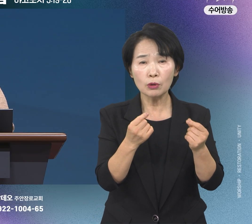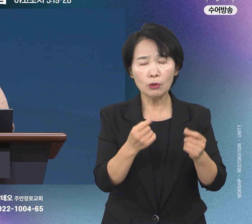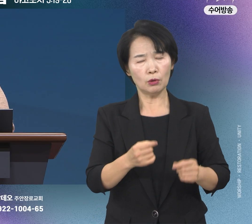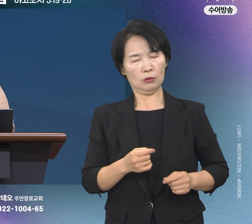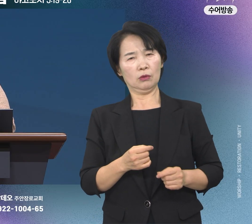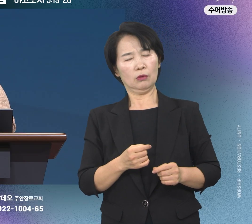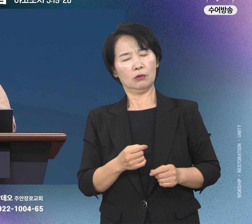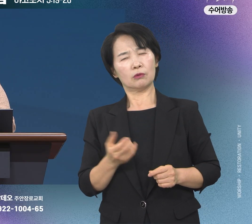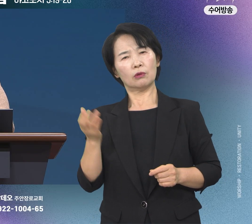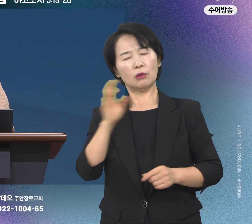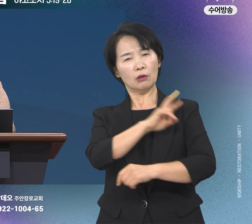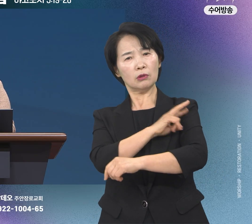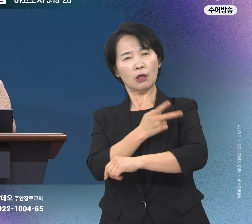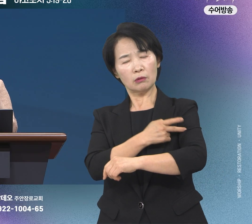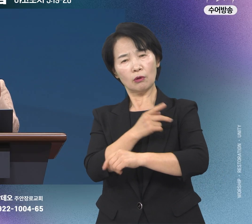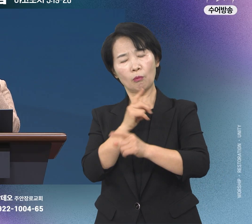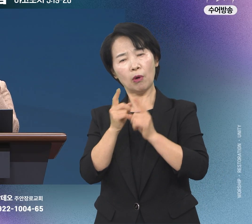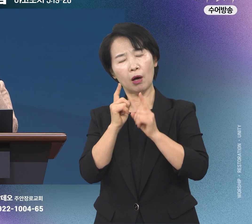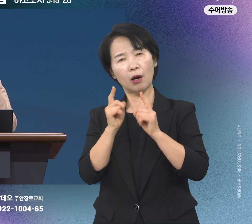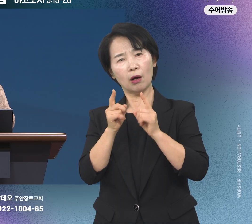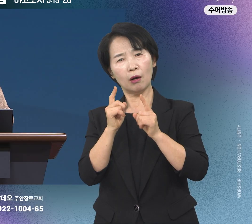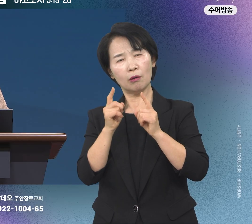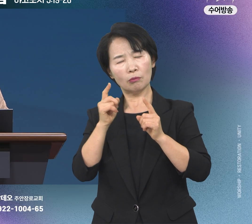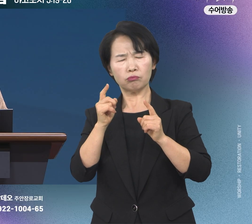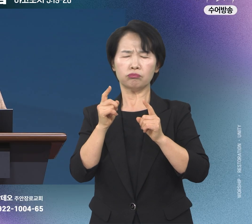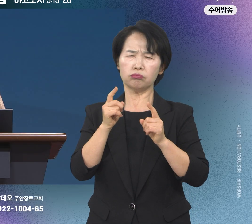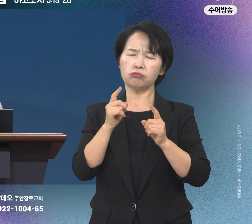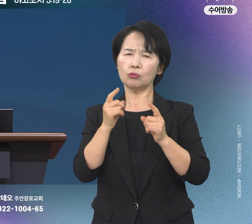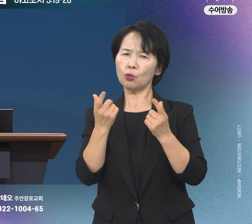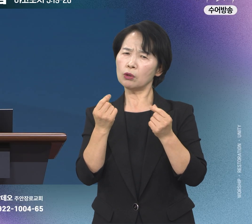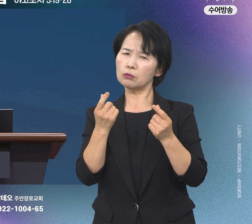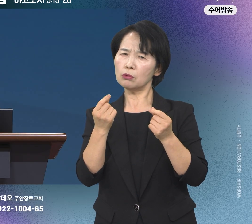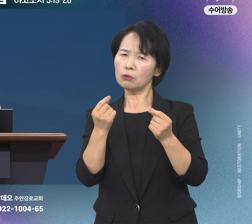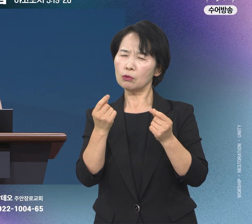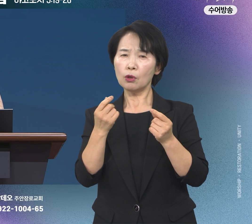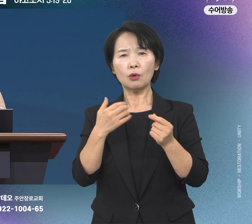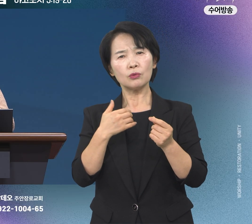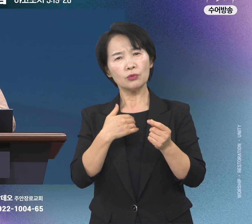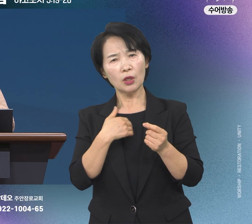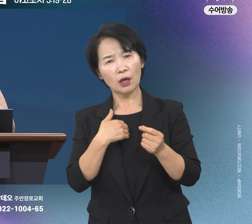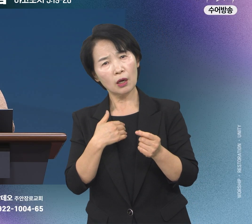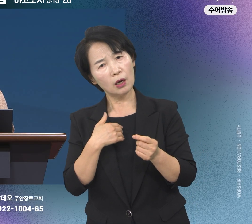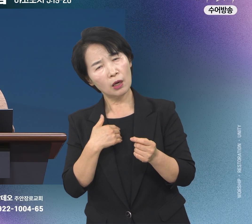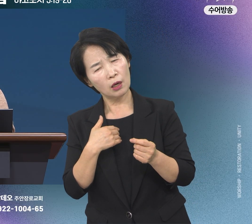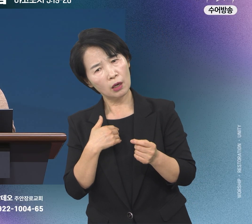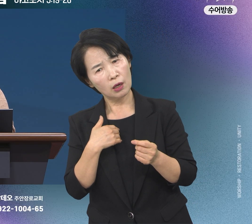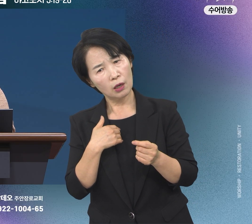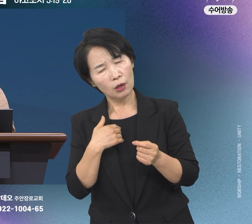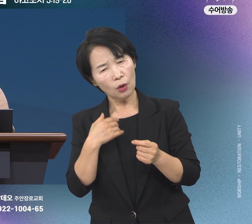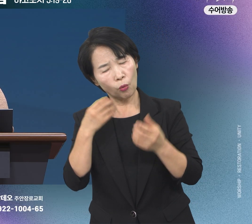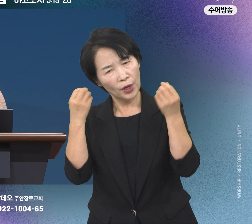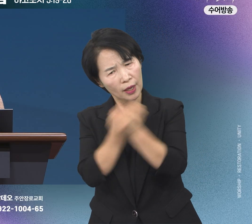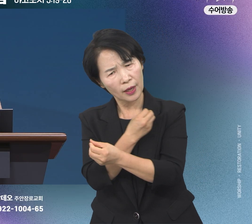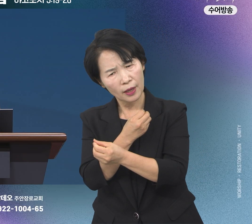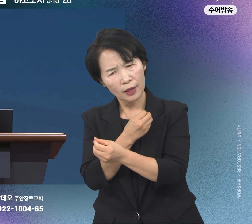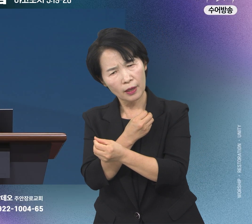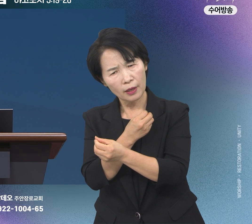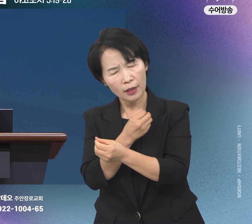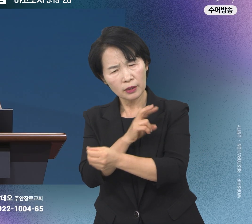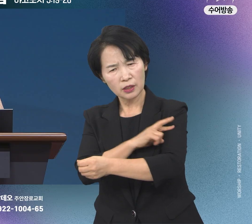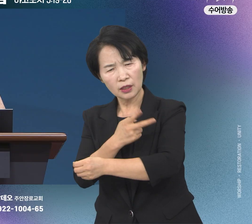이야기를 하니까 이거 잠깐 무슨 이야기 하는 거지? 내가 그동안 알고 있던 신천지랑 다른 이야기인 것